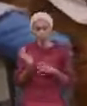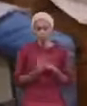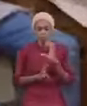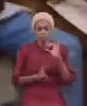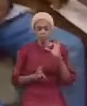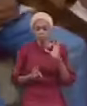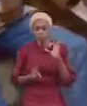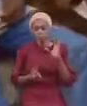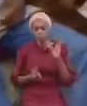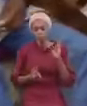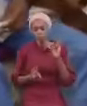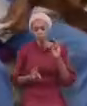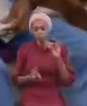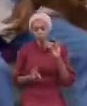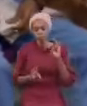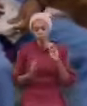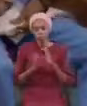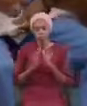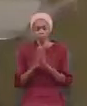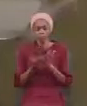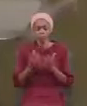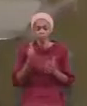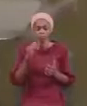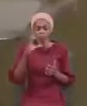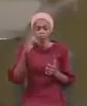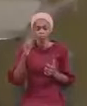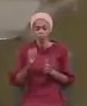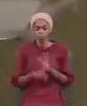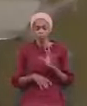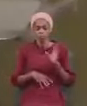verset 17 verset